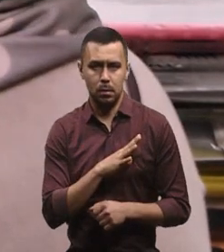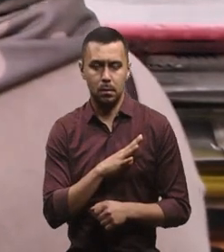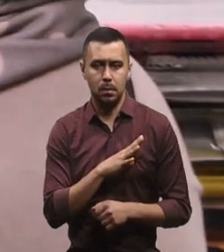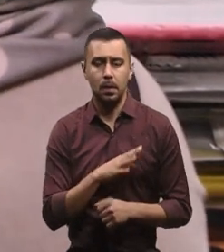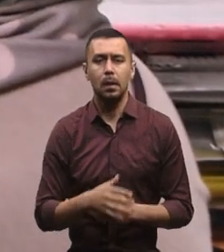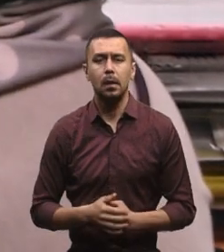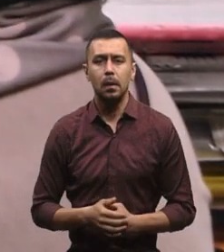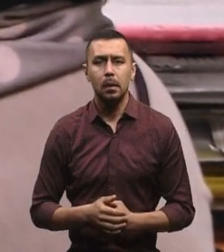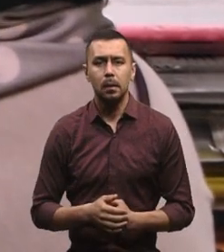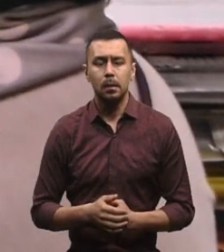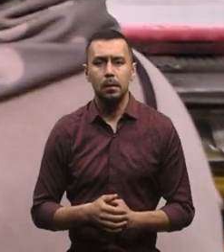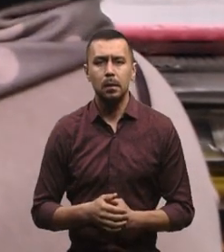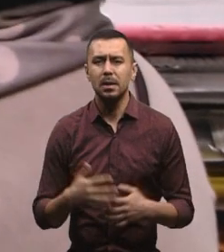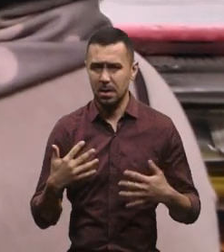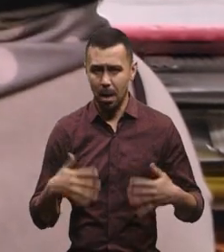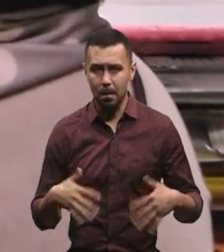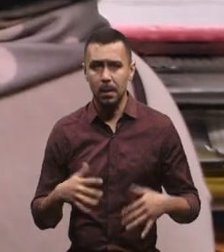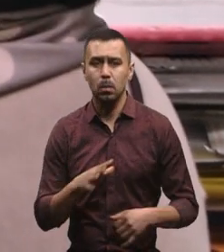як